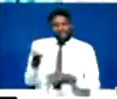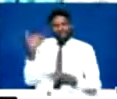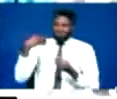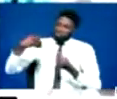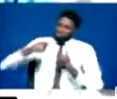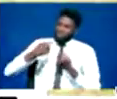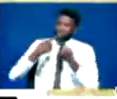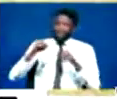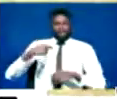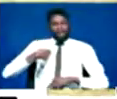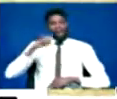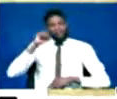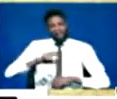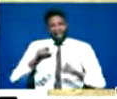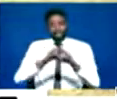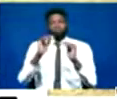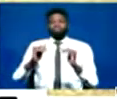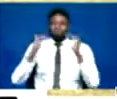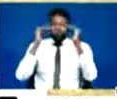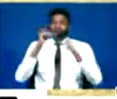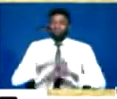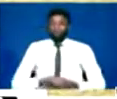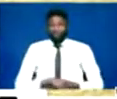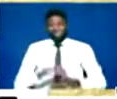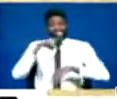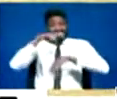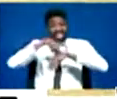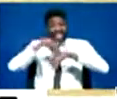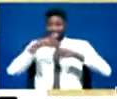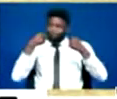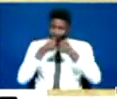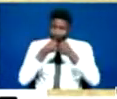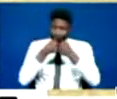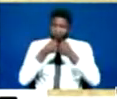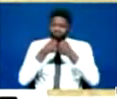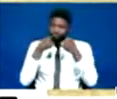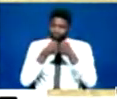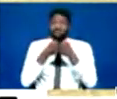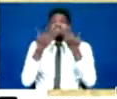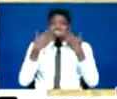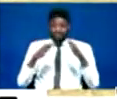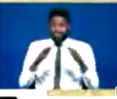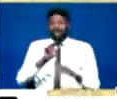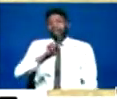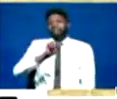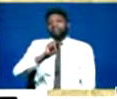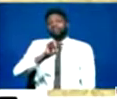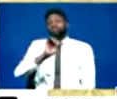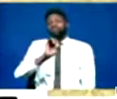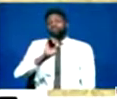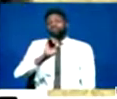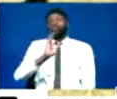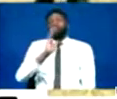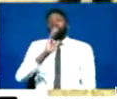lazima nifike penye sikufika. Baada ya mechi hiyo kukamilika, Kamito sasa watachuana na shule ya upili ya Hospital Hills iliyoshinda